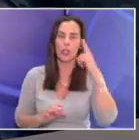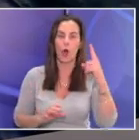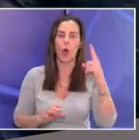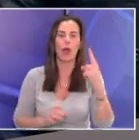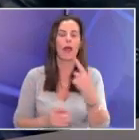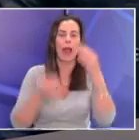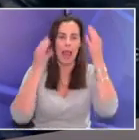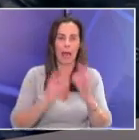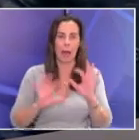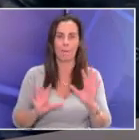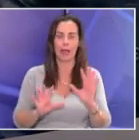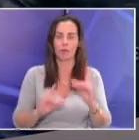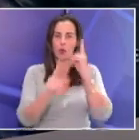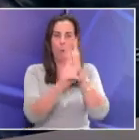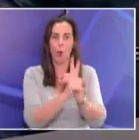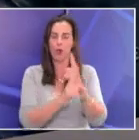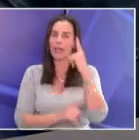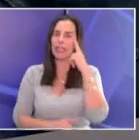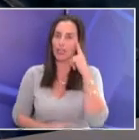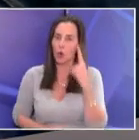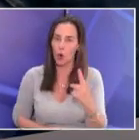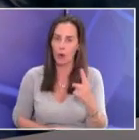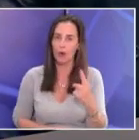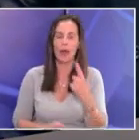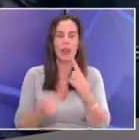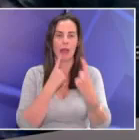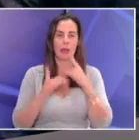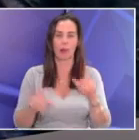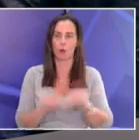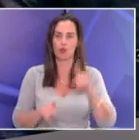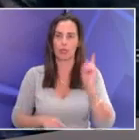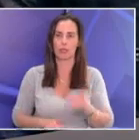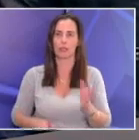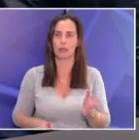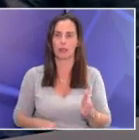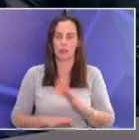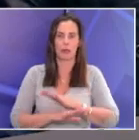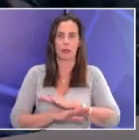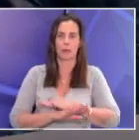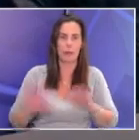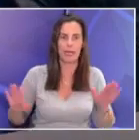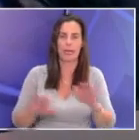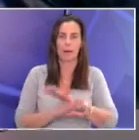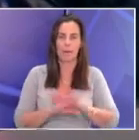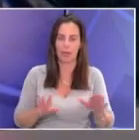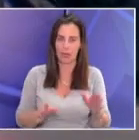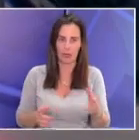לכבד את זה שעומד ממול, ידעו לדבר כיאות. בלי שיח כזה, אני